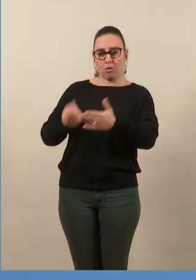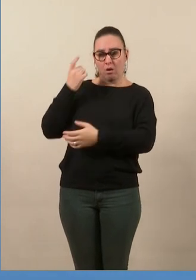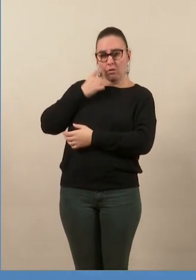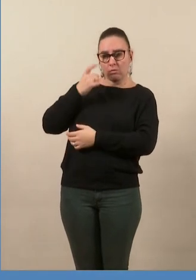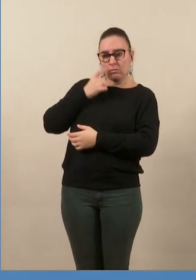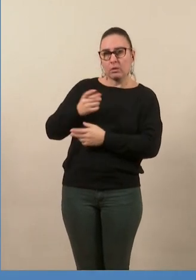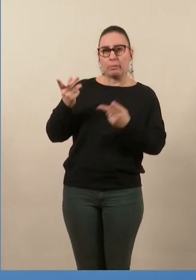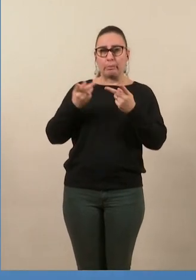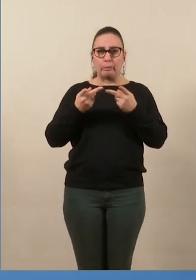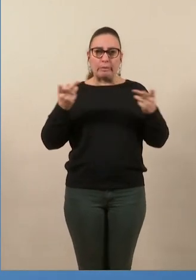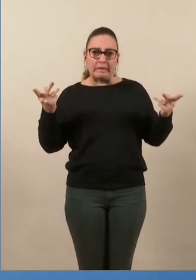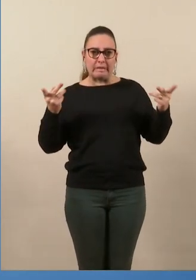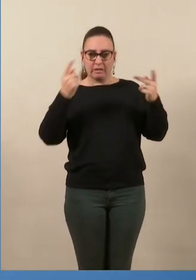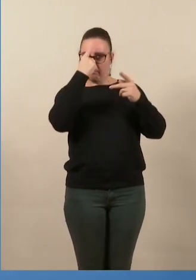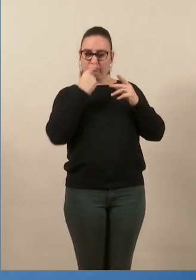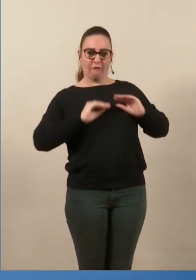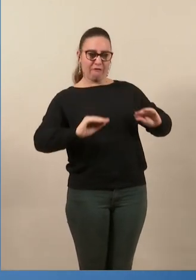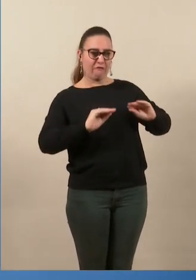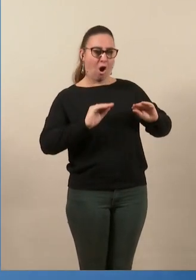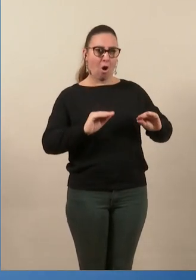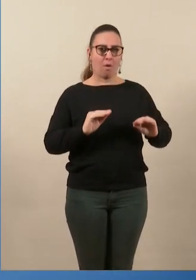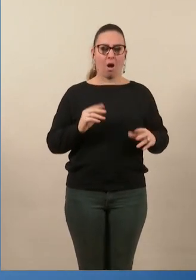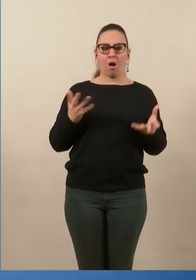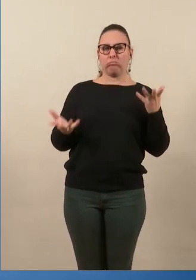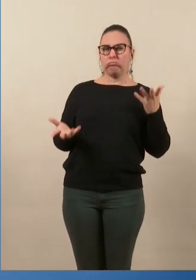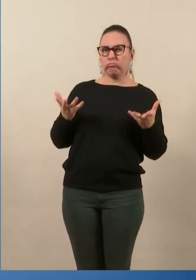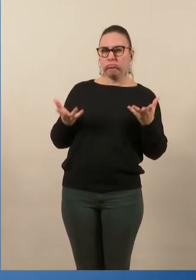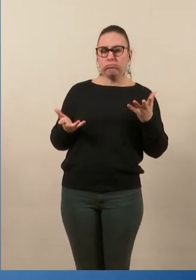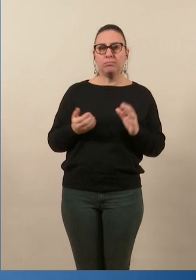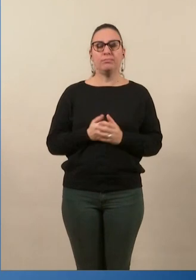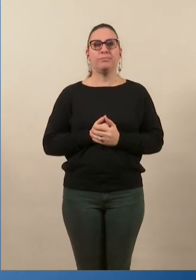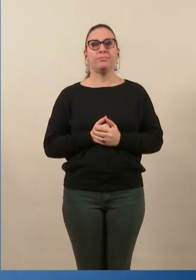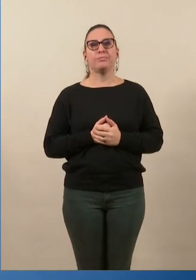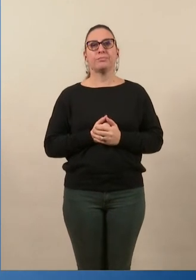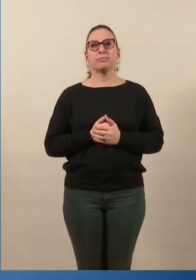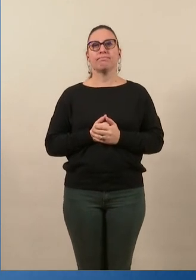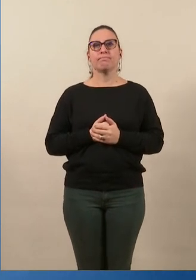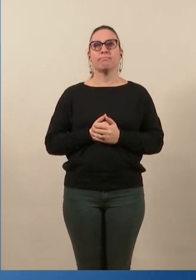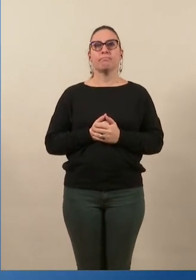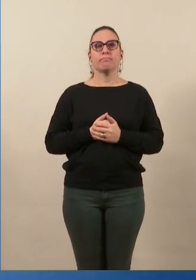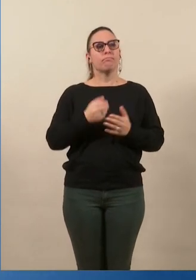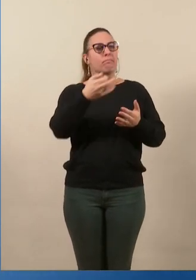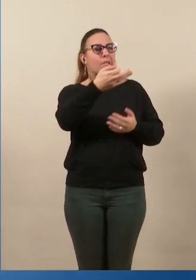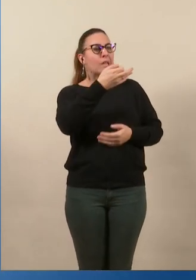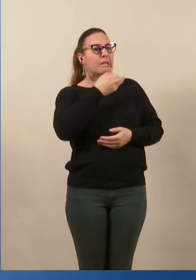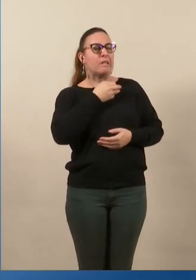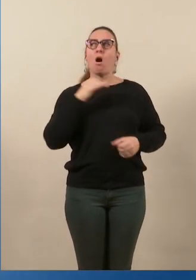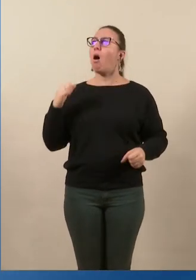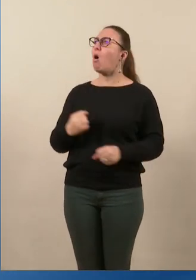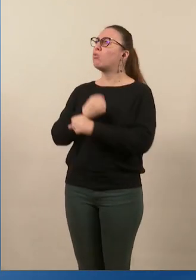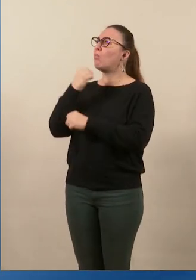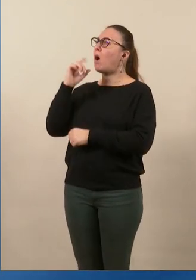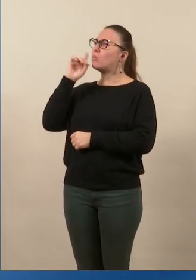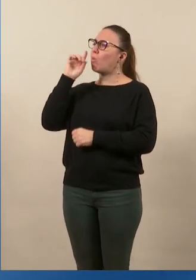publ qui forme par exemple au question d'égalité en en regrettant que ce soit de façon